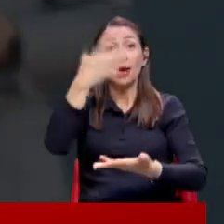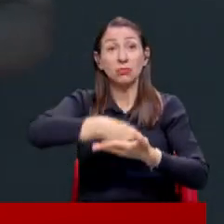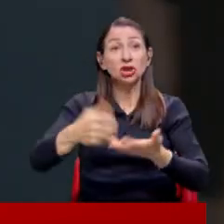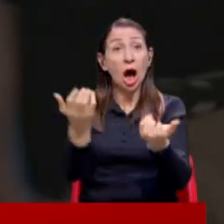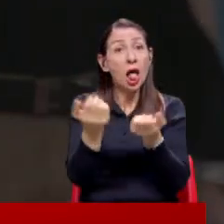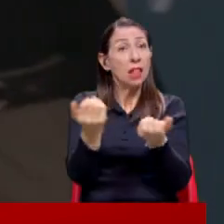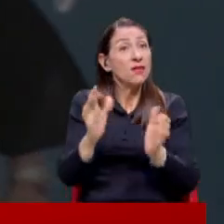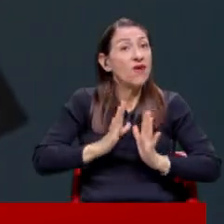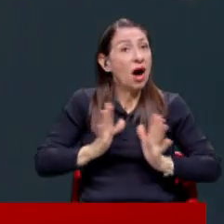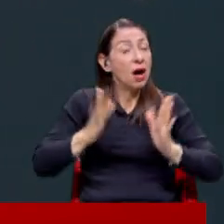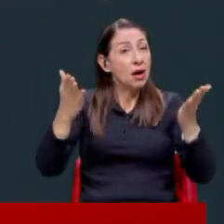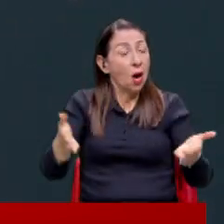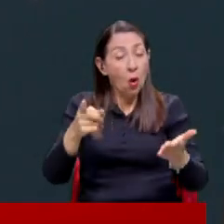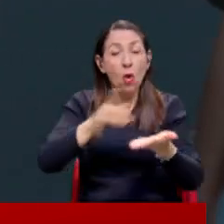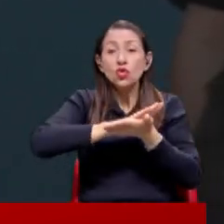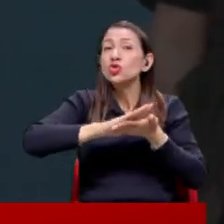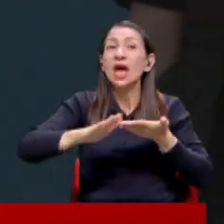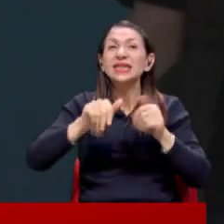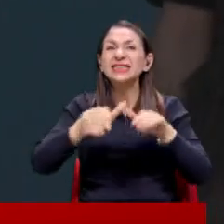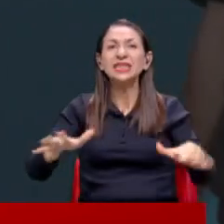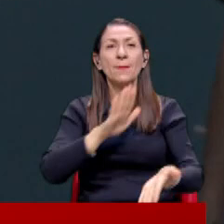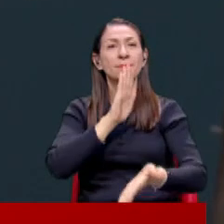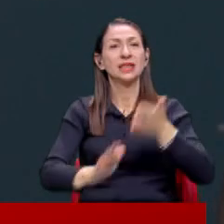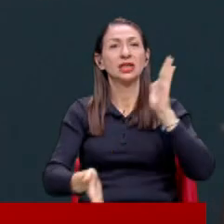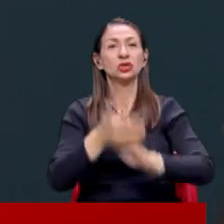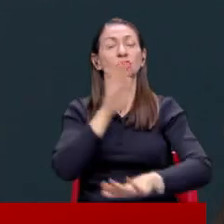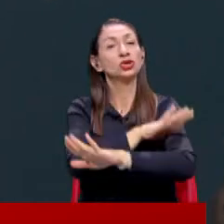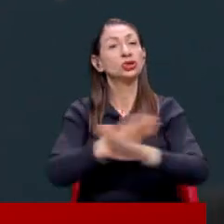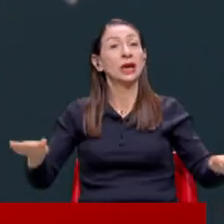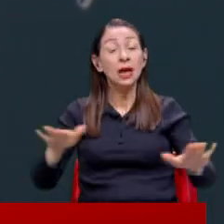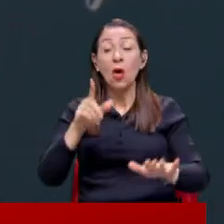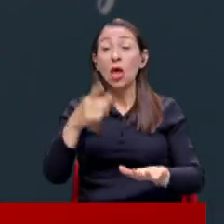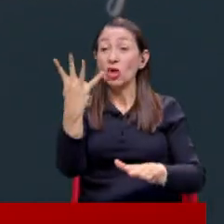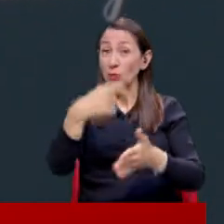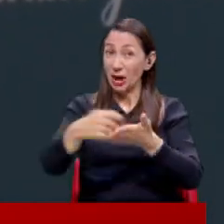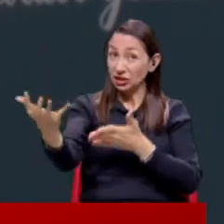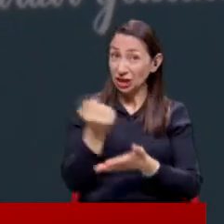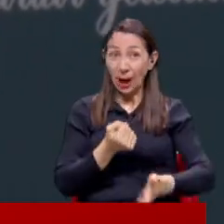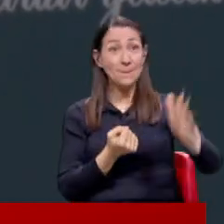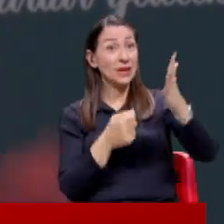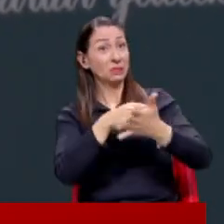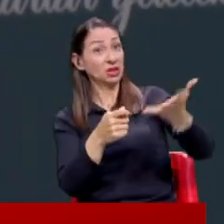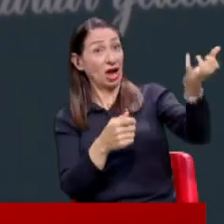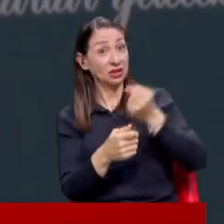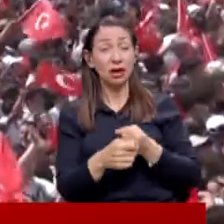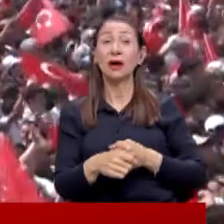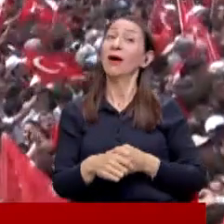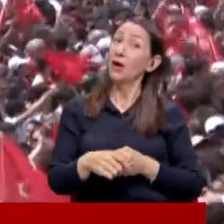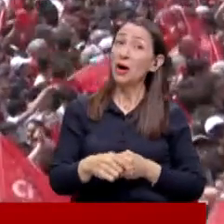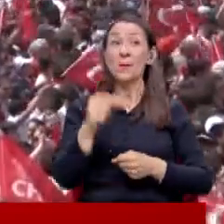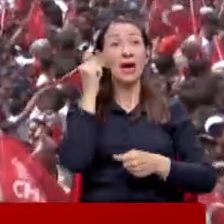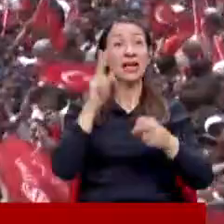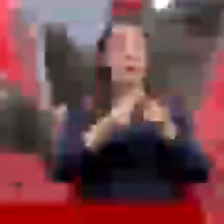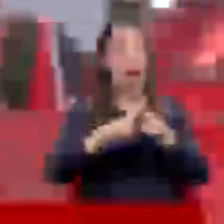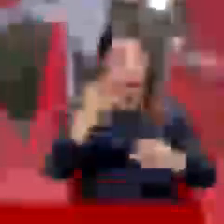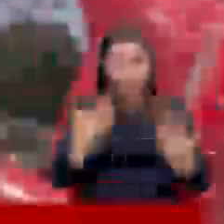4 yerden 5 yerden aylık alıyorlar. O düzeni de bitireceğim o düzeni. Öyle 4 yerden 5 yerden aylık alacaksın. Bay Kemal